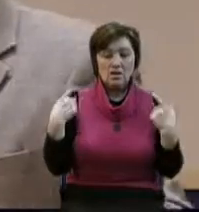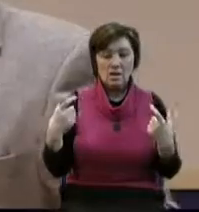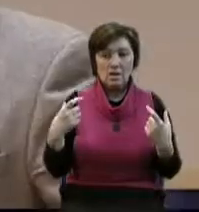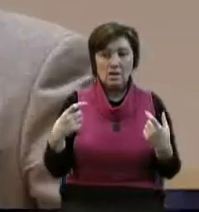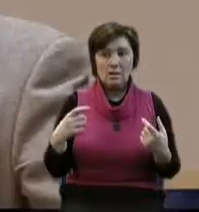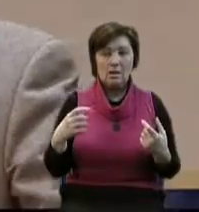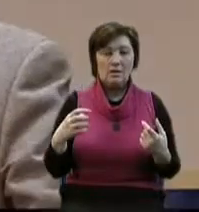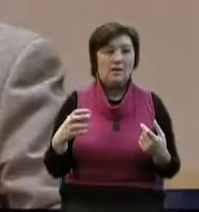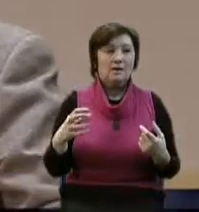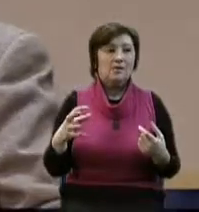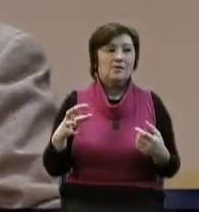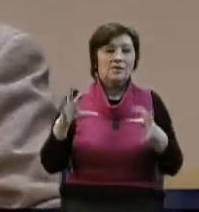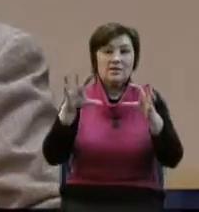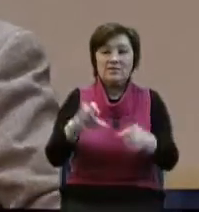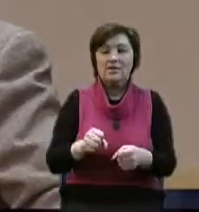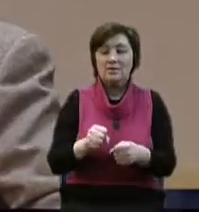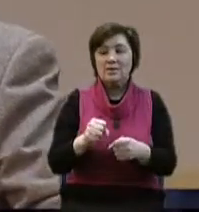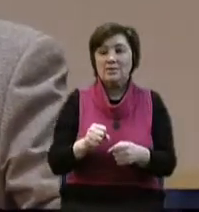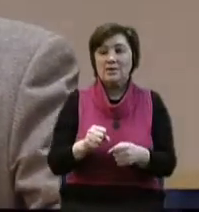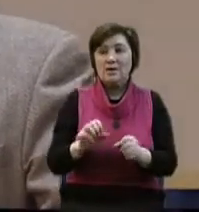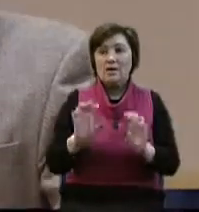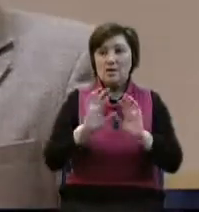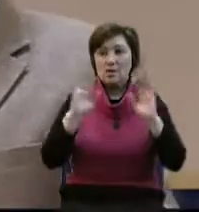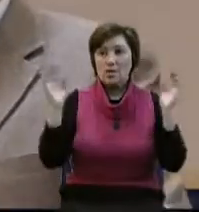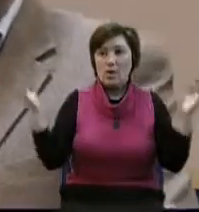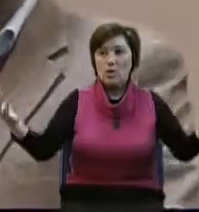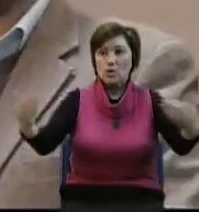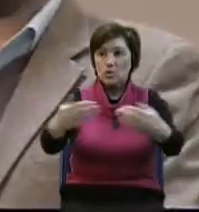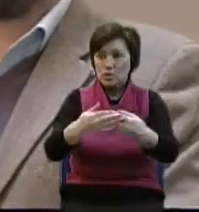осаждал Иерусалим, иудеи, они